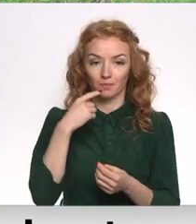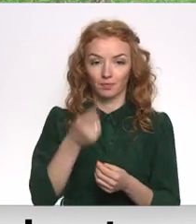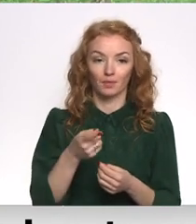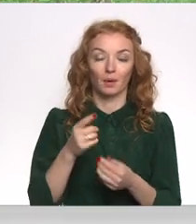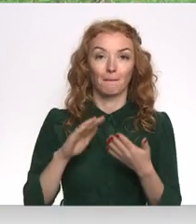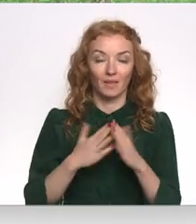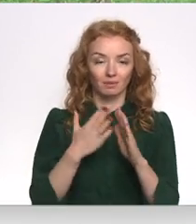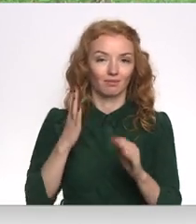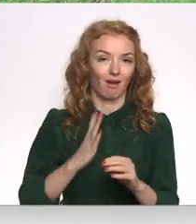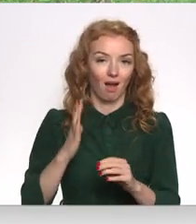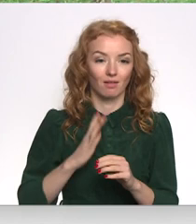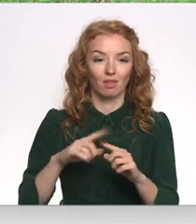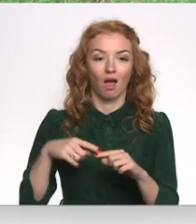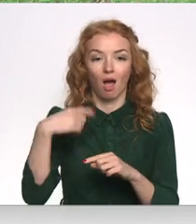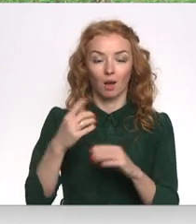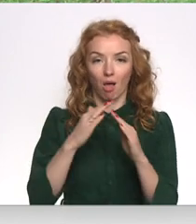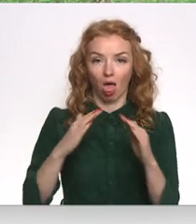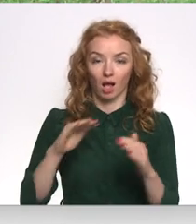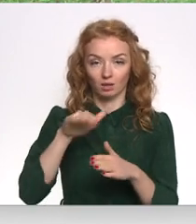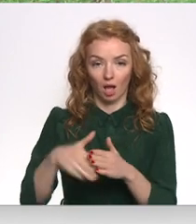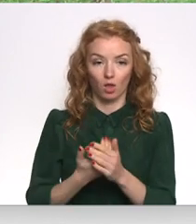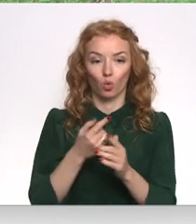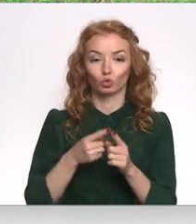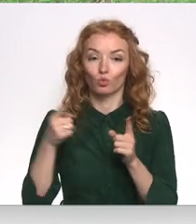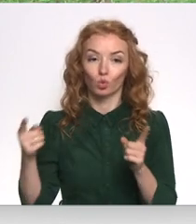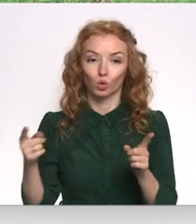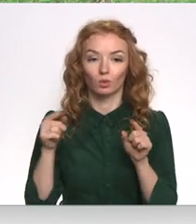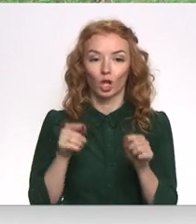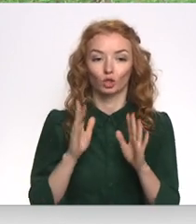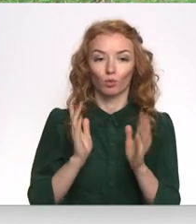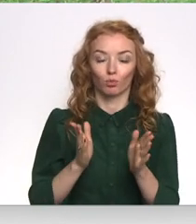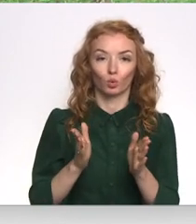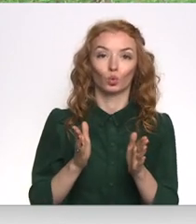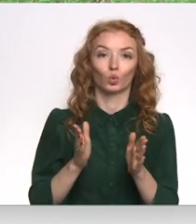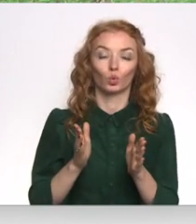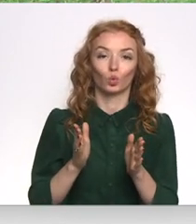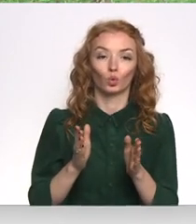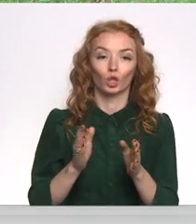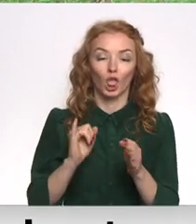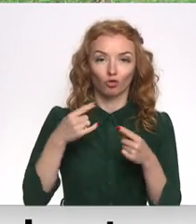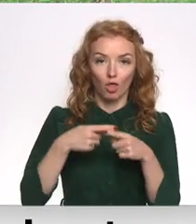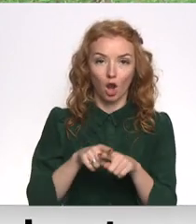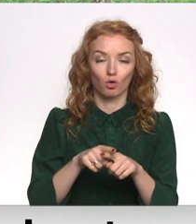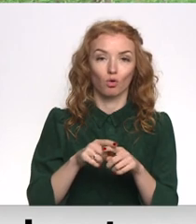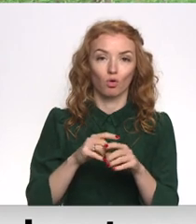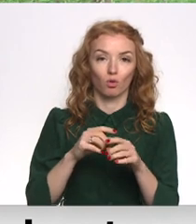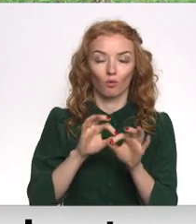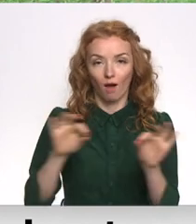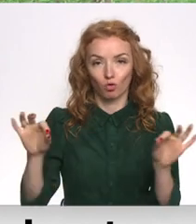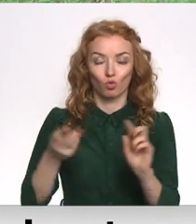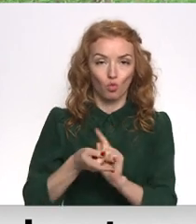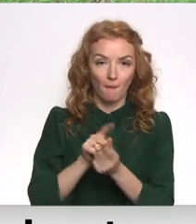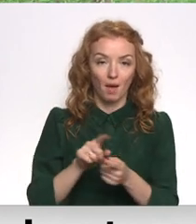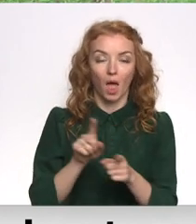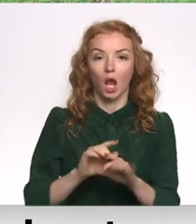pils gaidā nākamo ēkas atjaunošanas posmu, kas būtu lielākoties inženieru komunikāciju nomaiņa. Tostarp